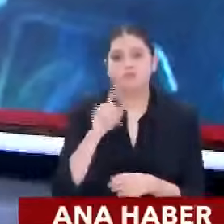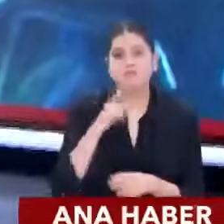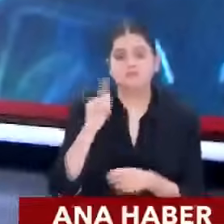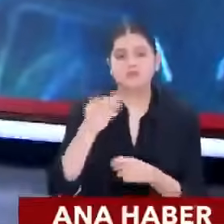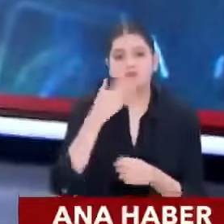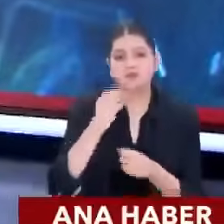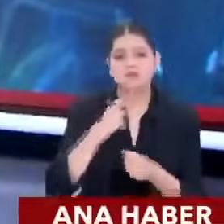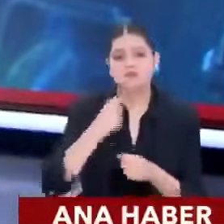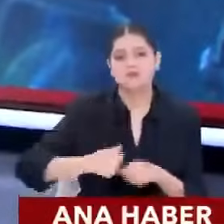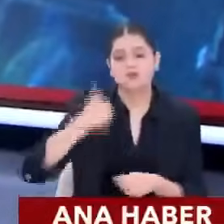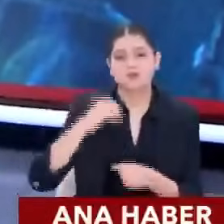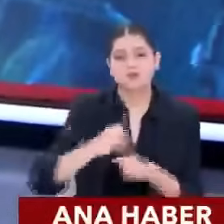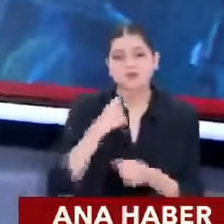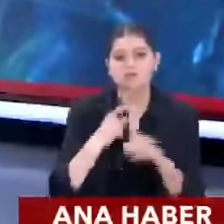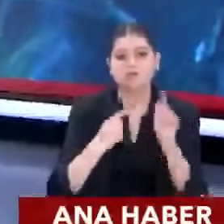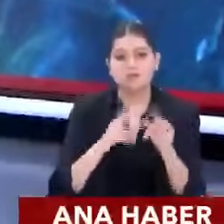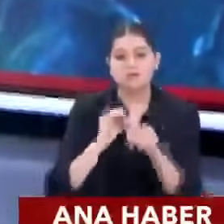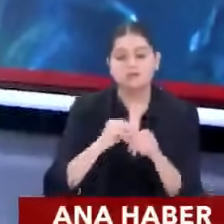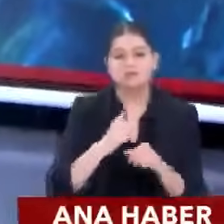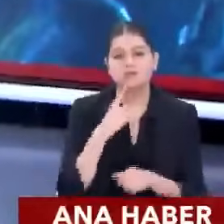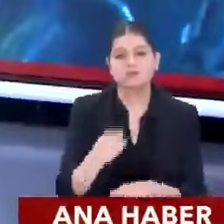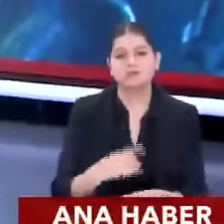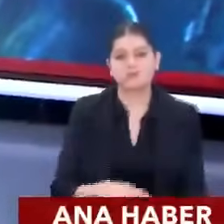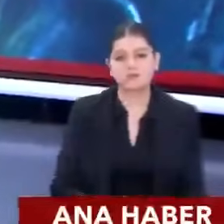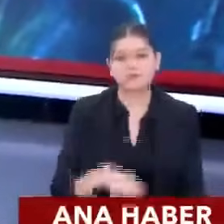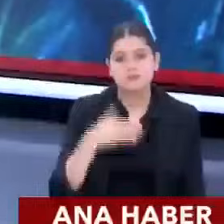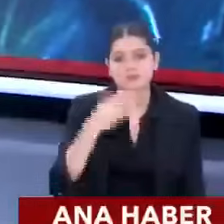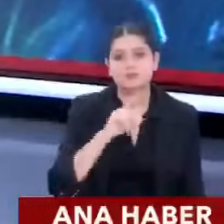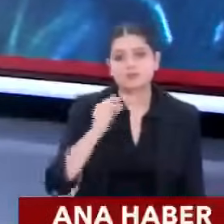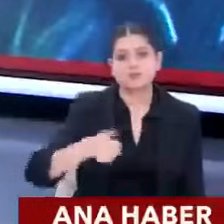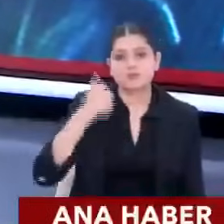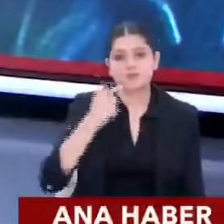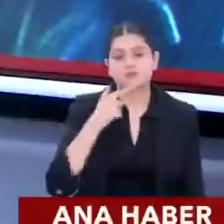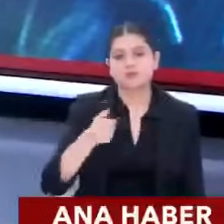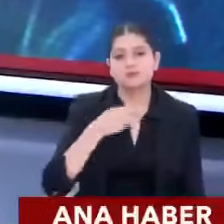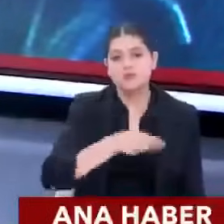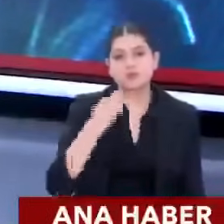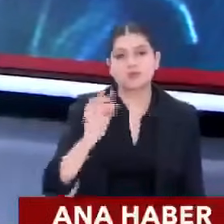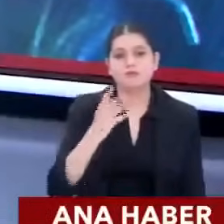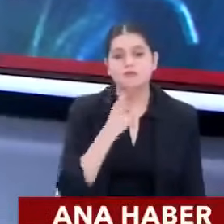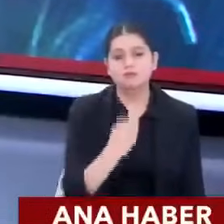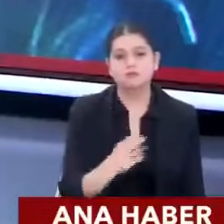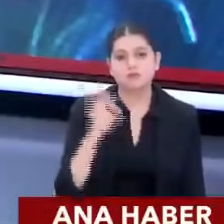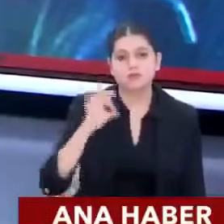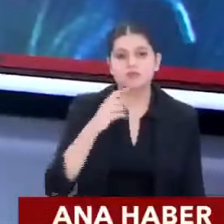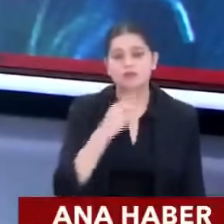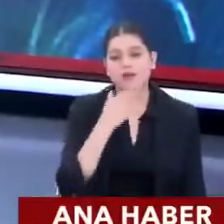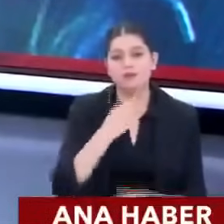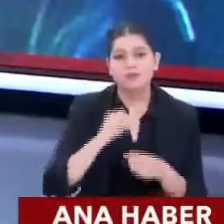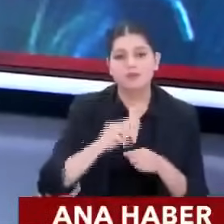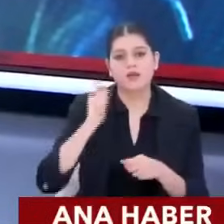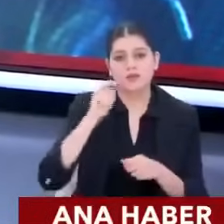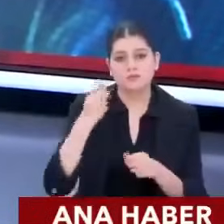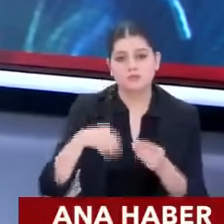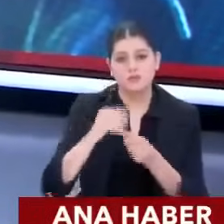benim bir önerim var Sayın bakan ışıkan bu önemli cumhurbaşkanına Siz de belki iletebilirsiniz şimdi siz emekliye